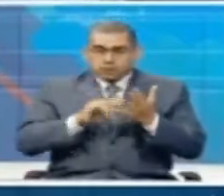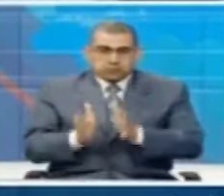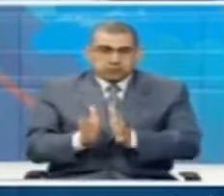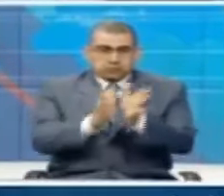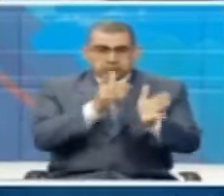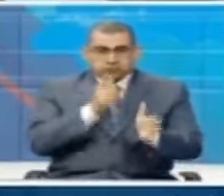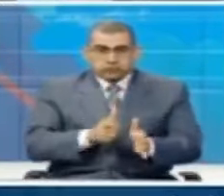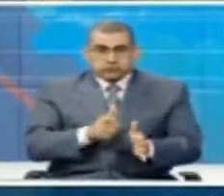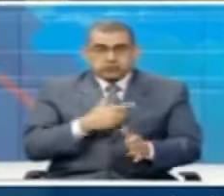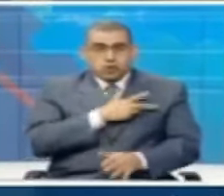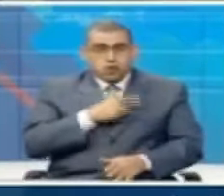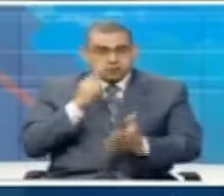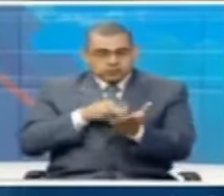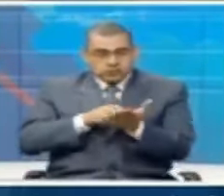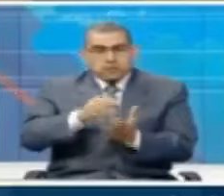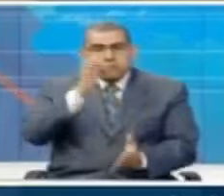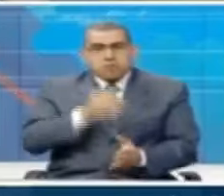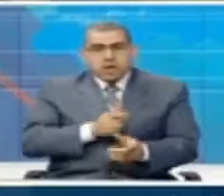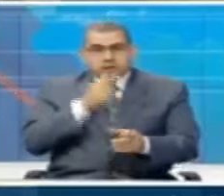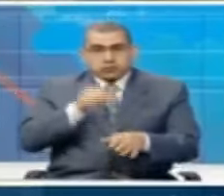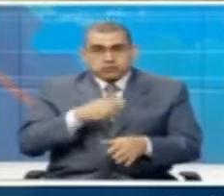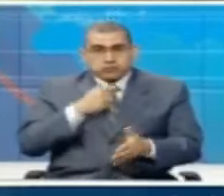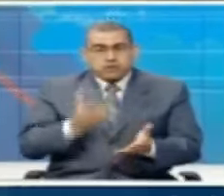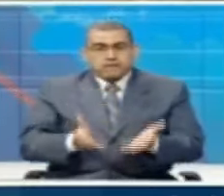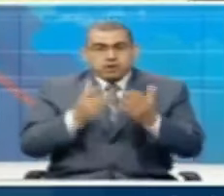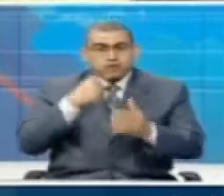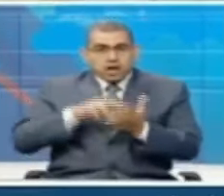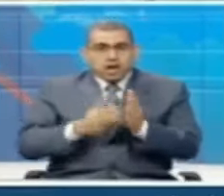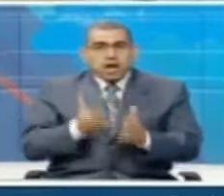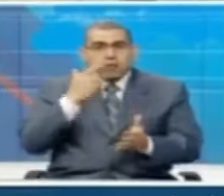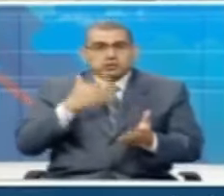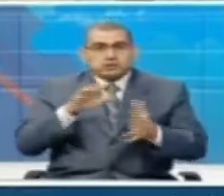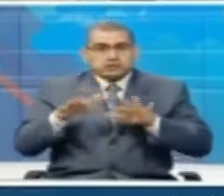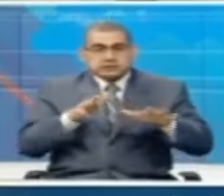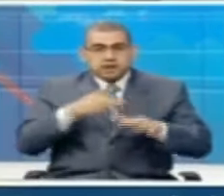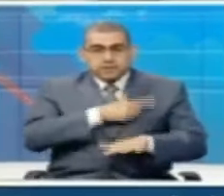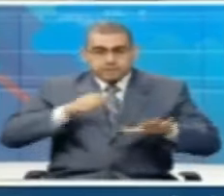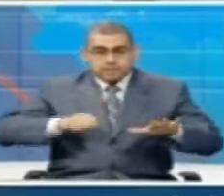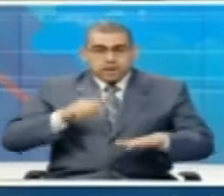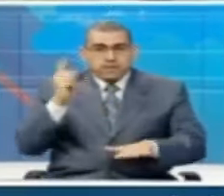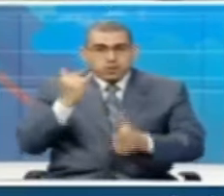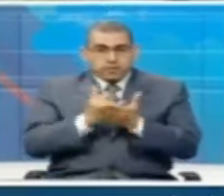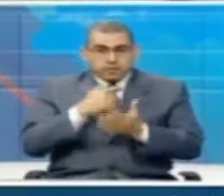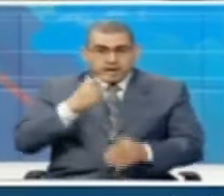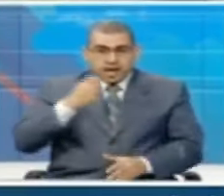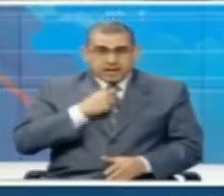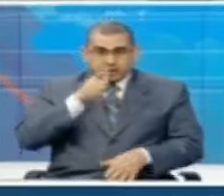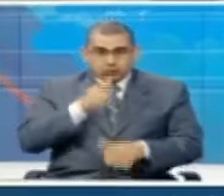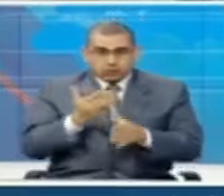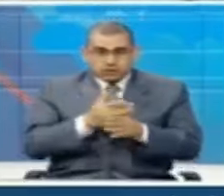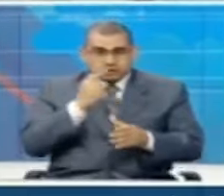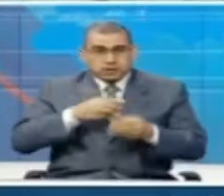على تصرفات حكومته. وأكد نتنياهو أنه لن يقبل بأي محاولة من جانب المحكمة الجنائية الدولية في